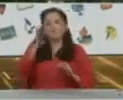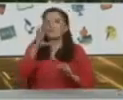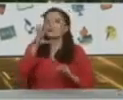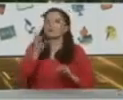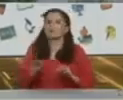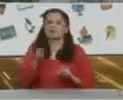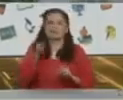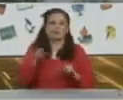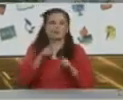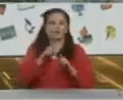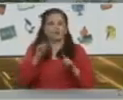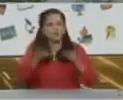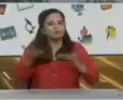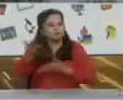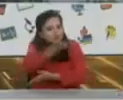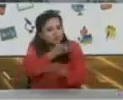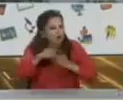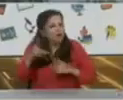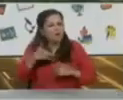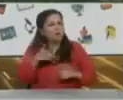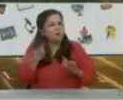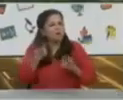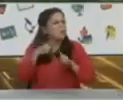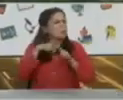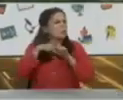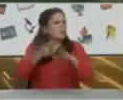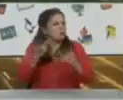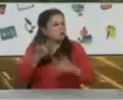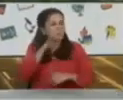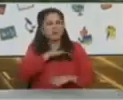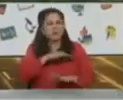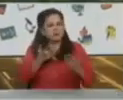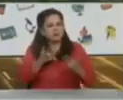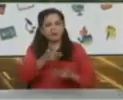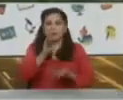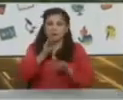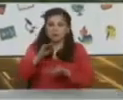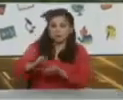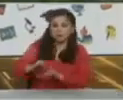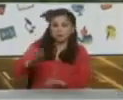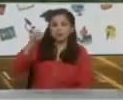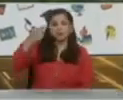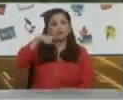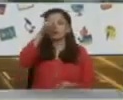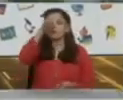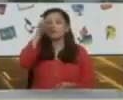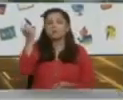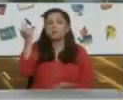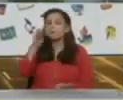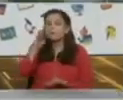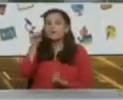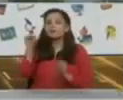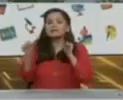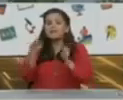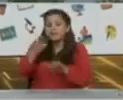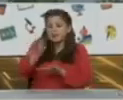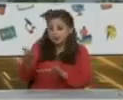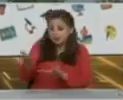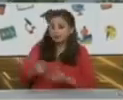है। आप बच्चे के बचपन का वो समय याद करिए जब